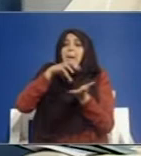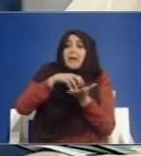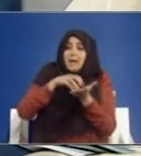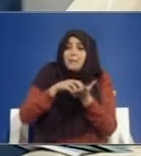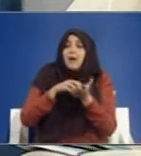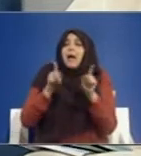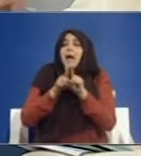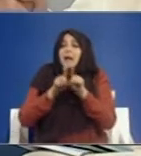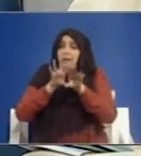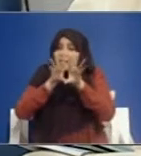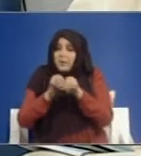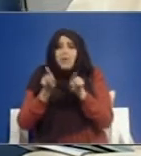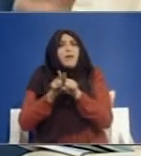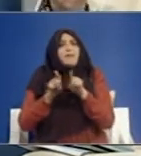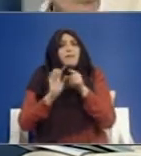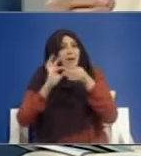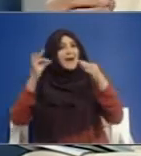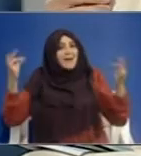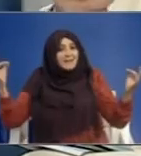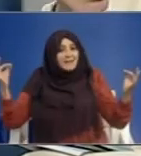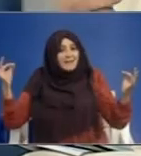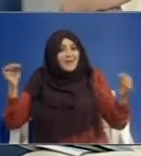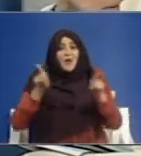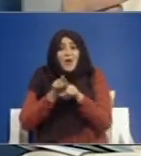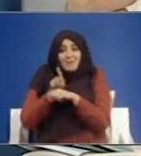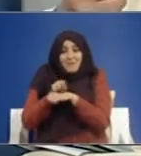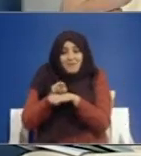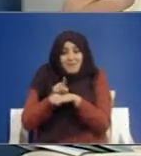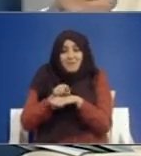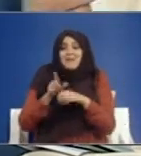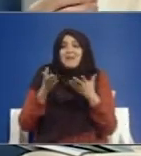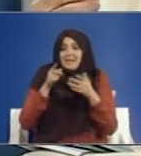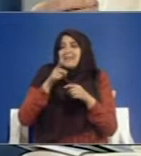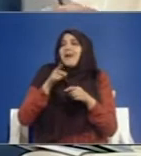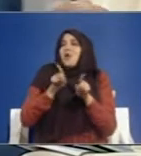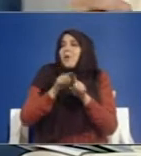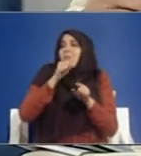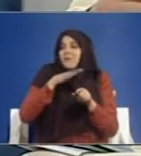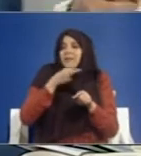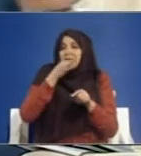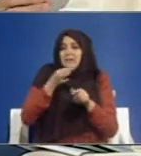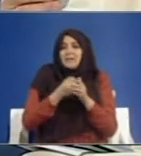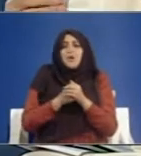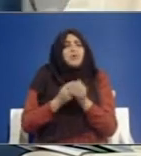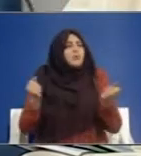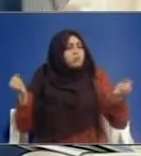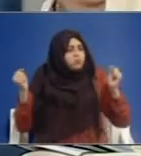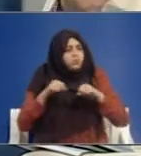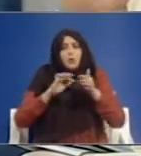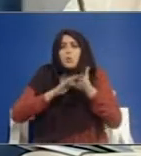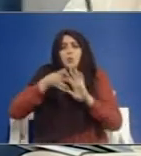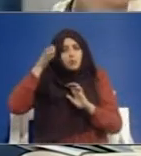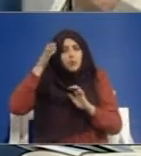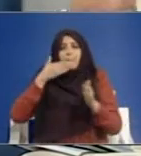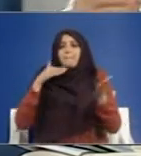الإبراهيمية المعروفة. هذه الصيغة الواردة على لسان الرسول صلى الله عليه وسلم، والعلماء باتفاق أنها